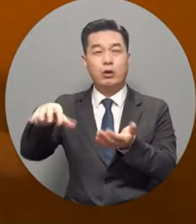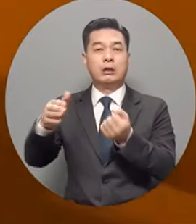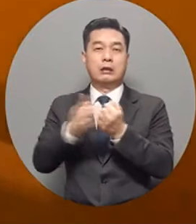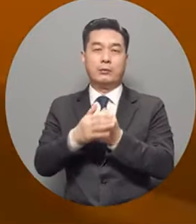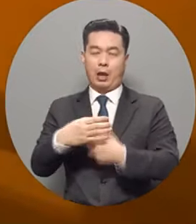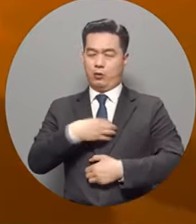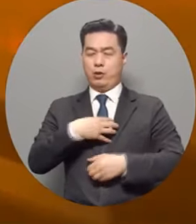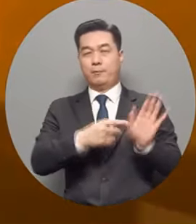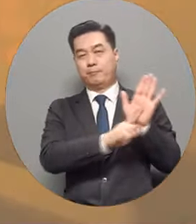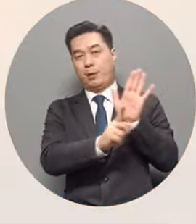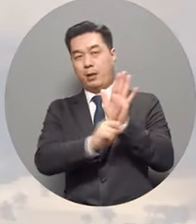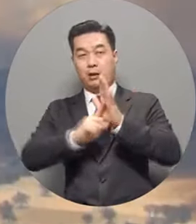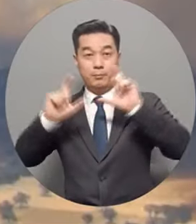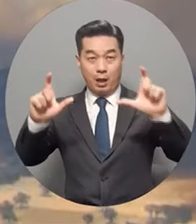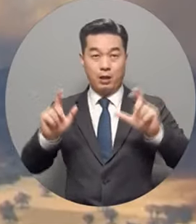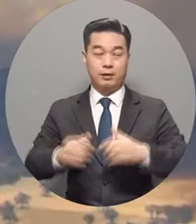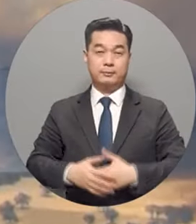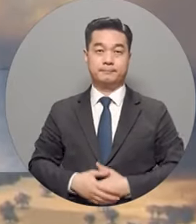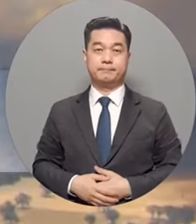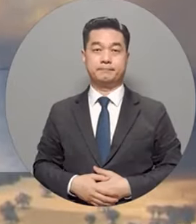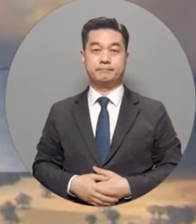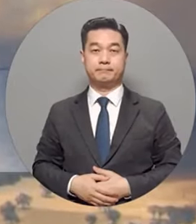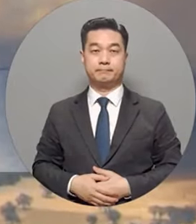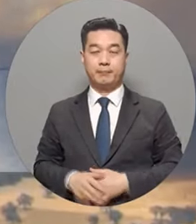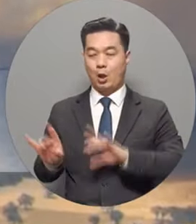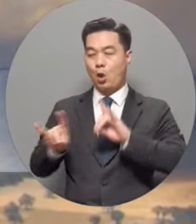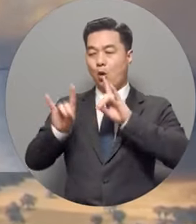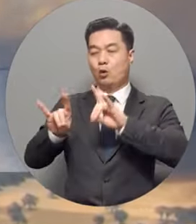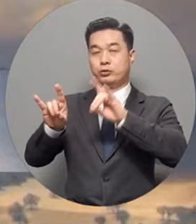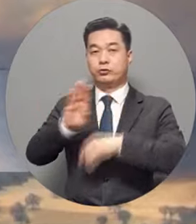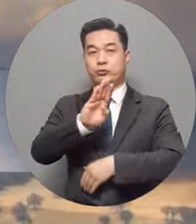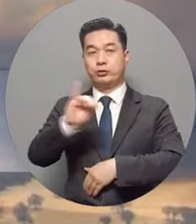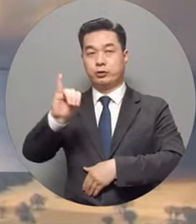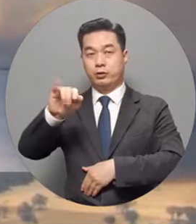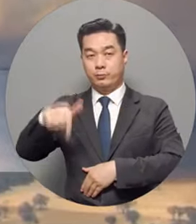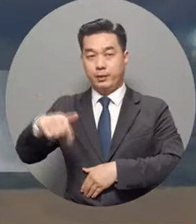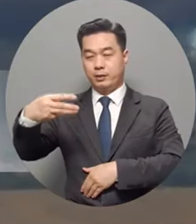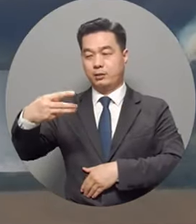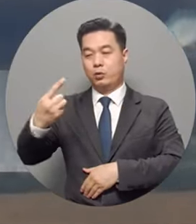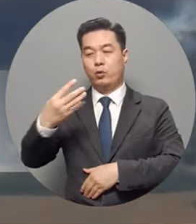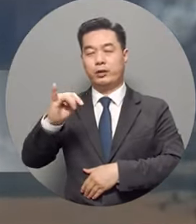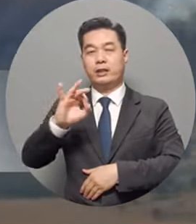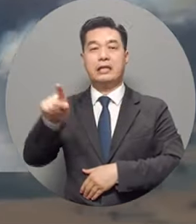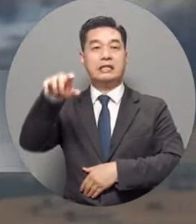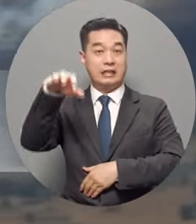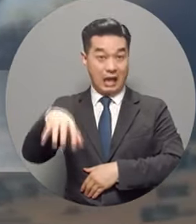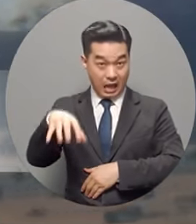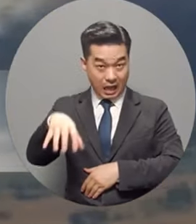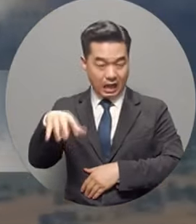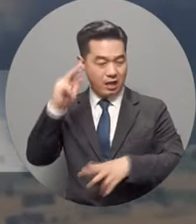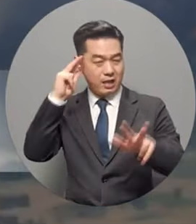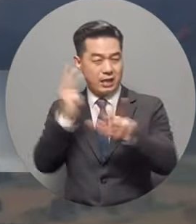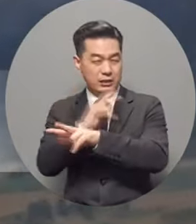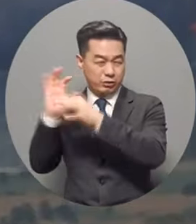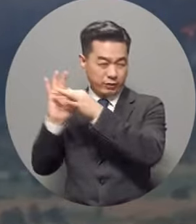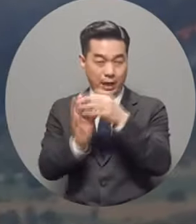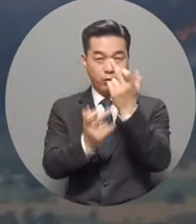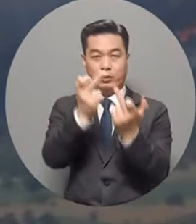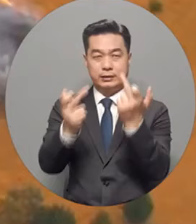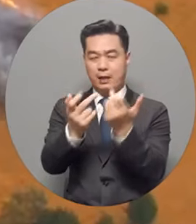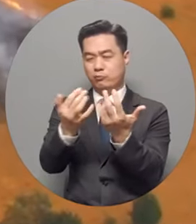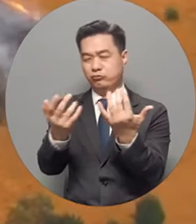경보를 발령했습니다 호주 빅토리아 주에서도 지난 21일부터 시작된 산불이 일주일째 계속 번지고